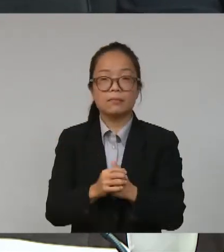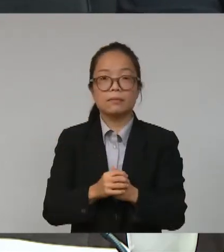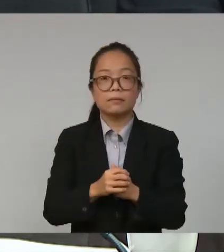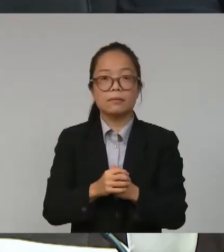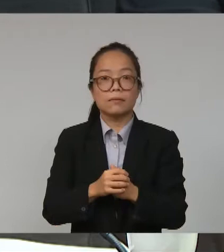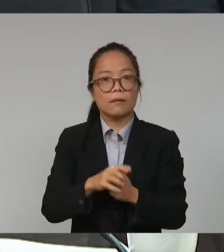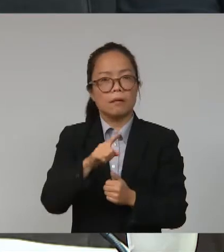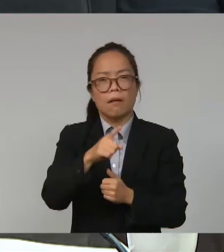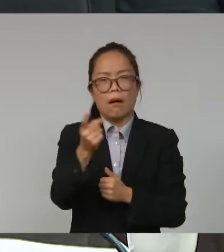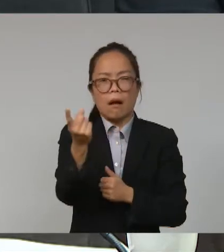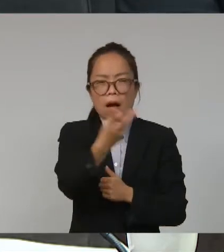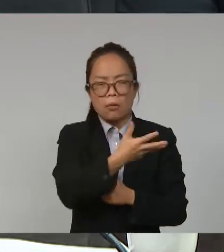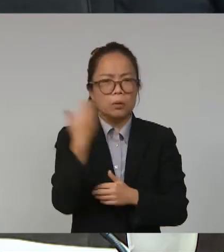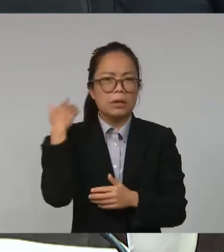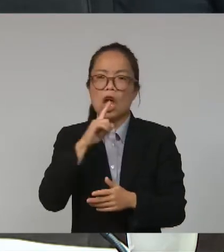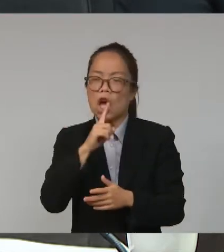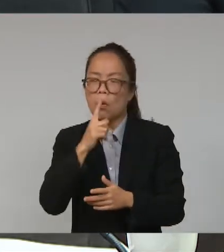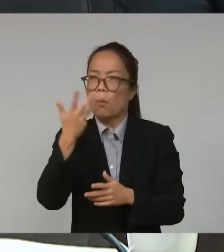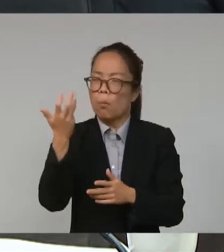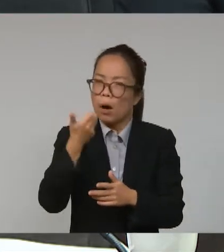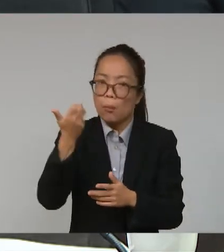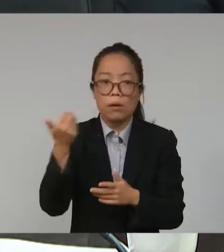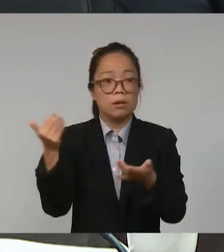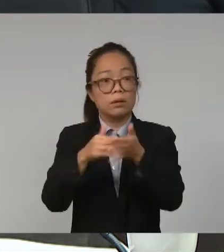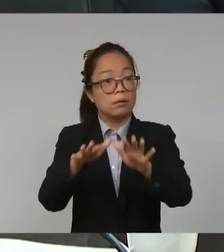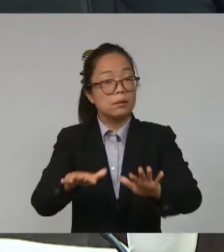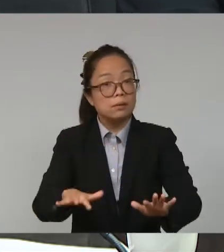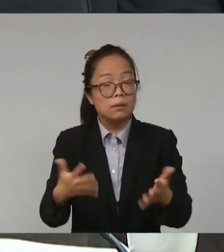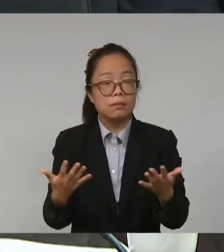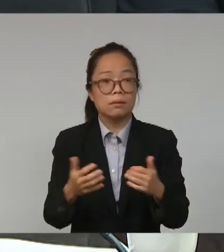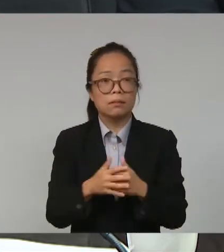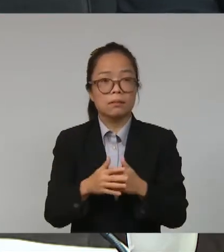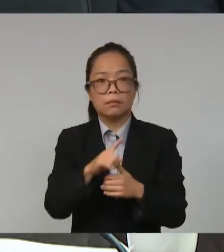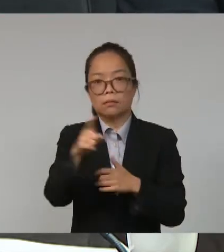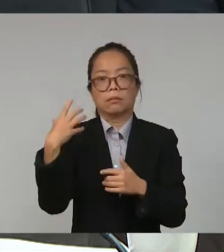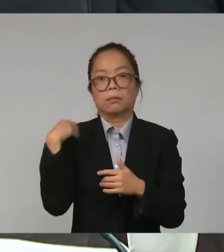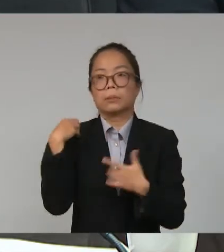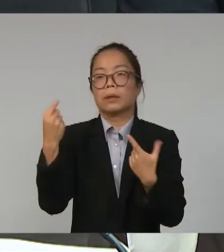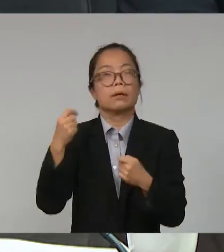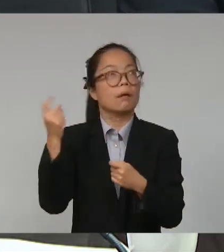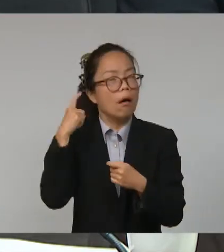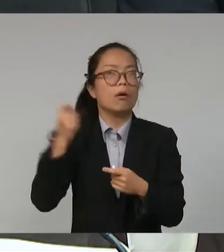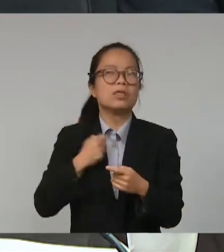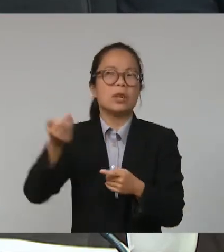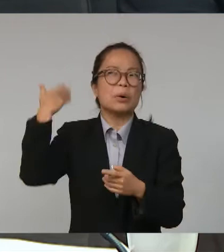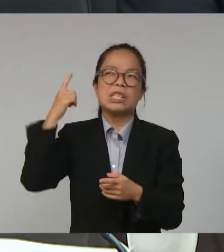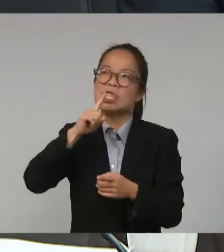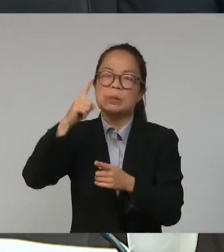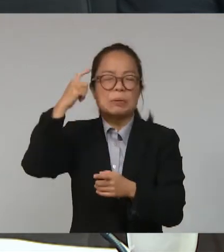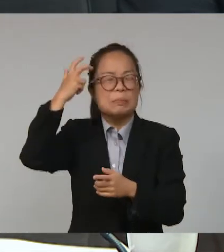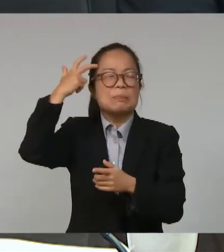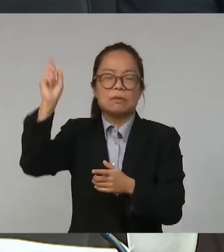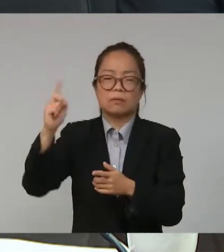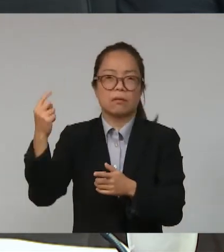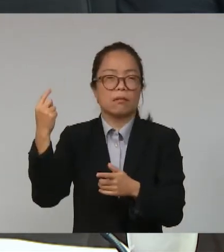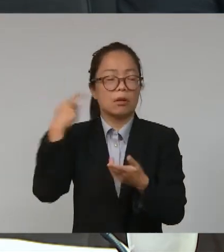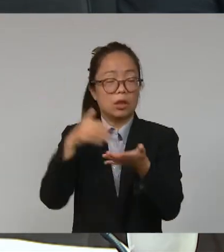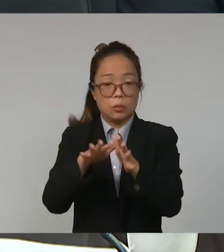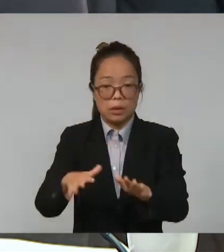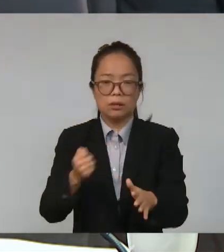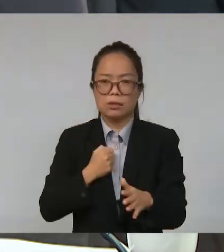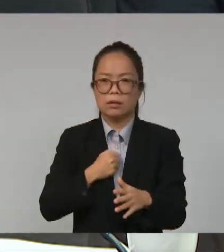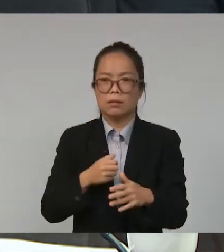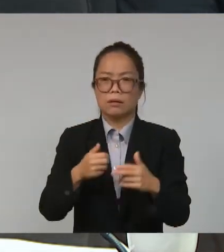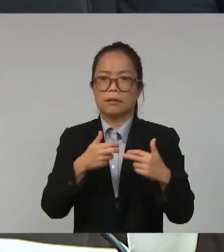多少人的言论今天仍犹在耳。蔡英文、苏贞